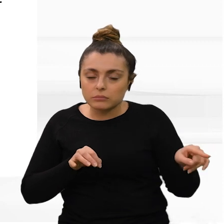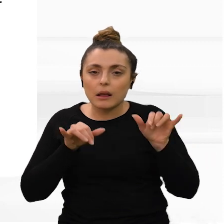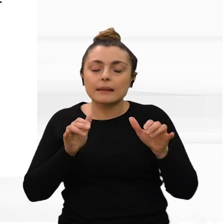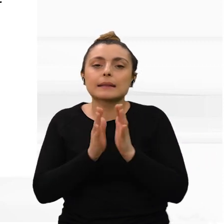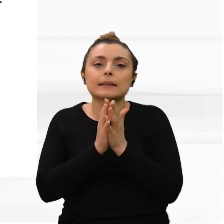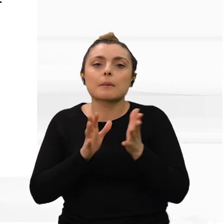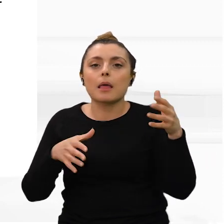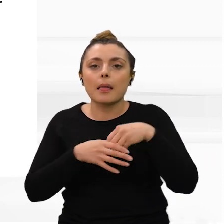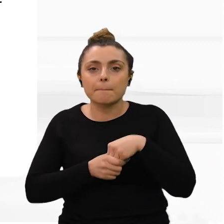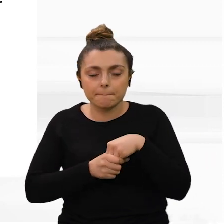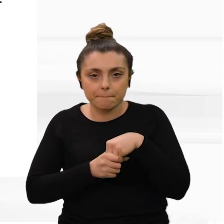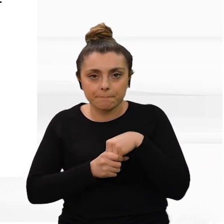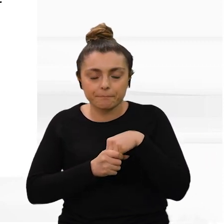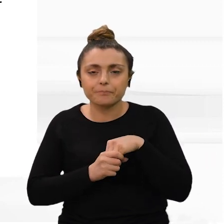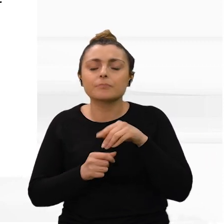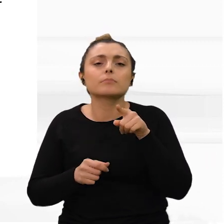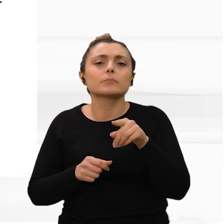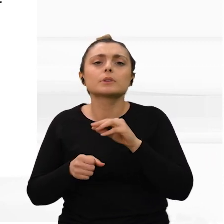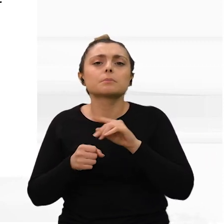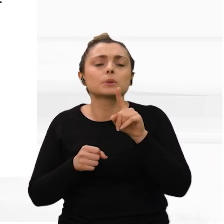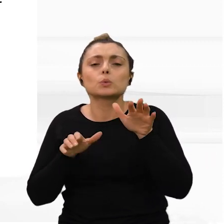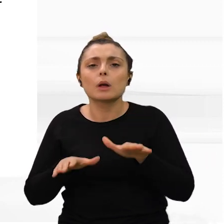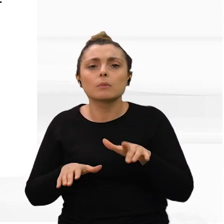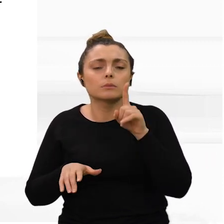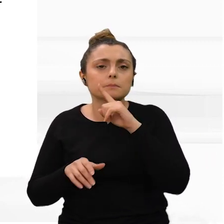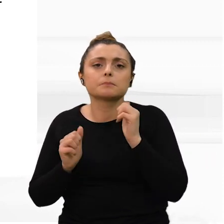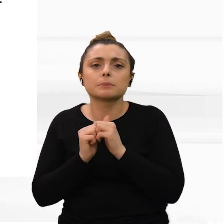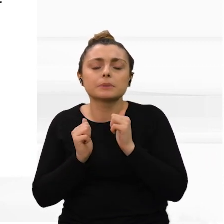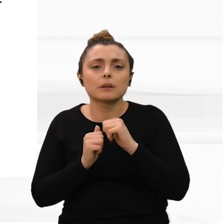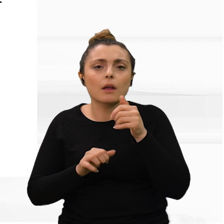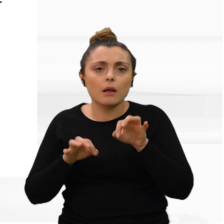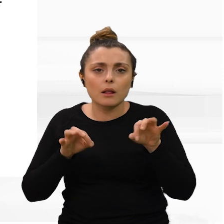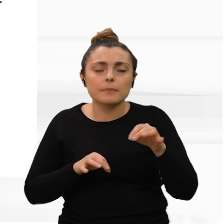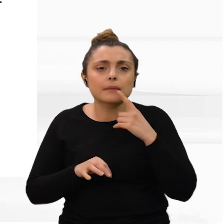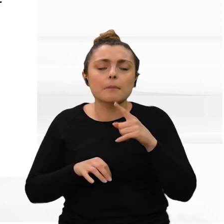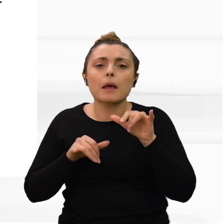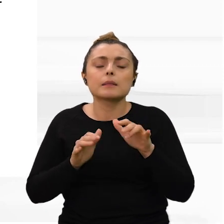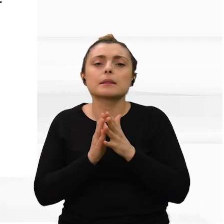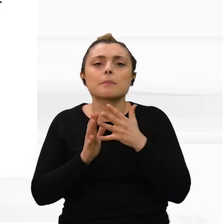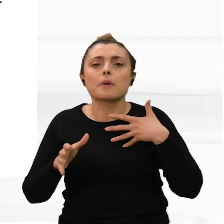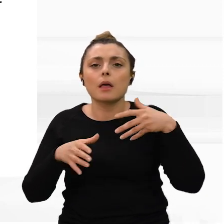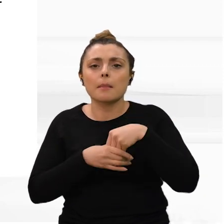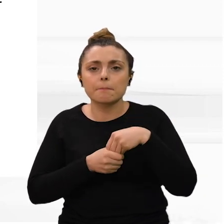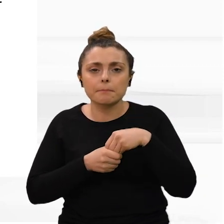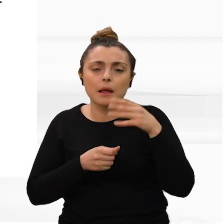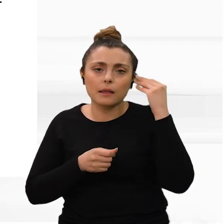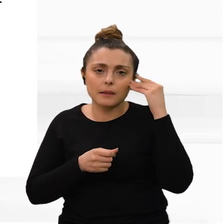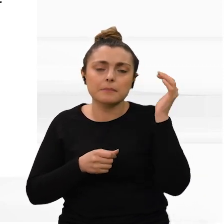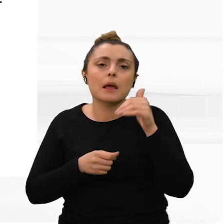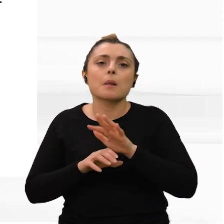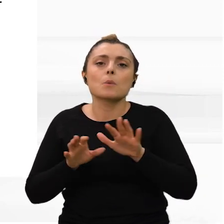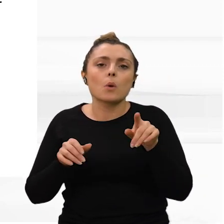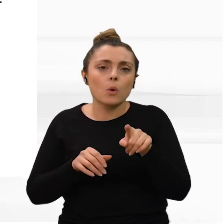aynı kitapta toplandığında şimdi burada bir duralım Çünkü birlikte değerlendirilmek demek aynı kitapta toplandı